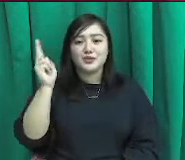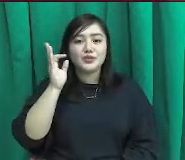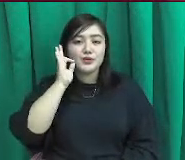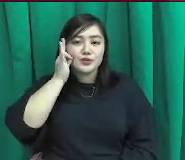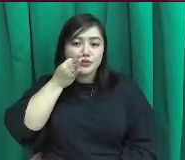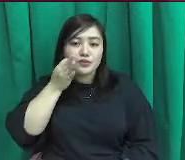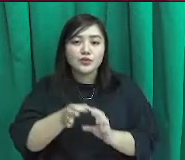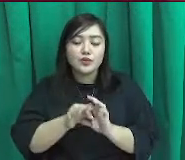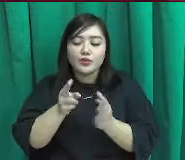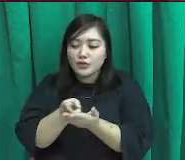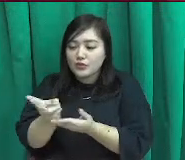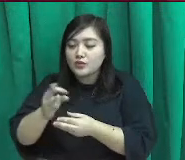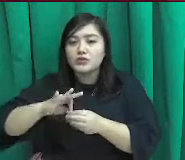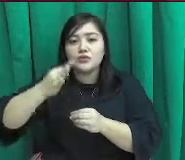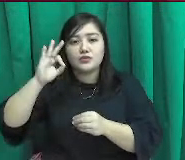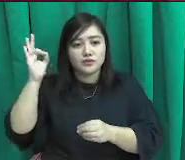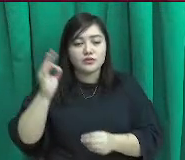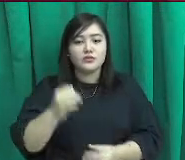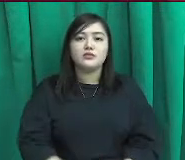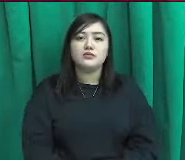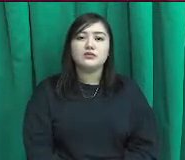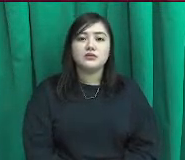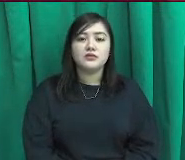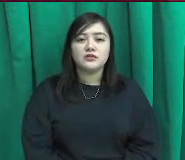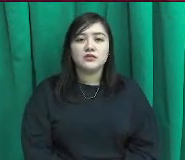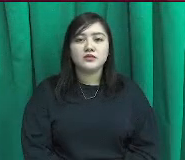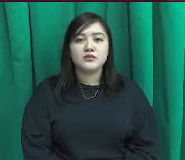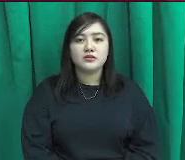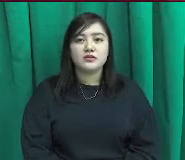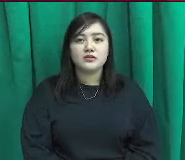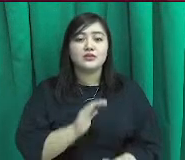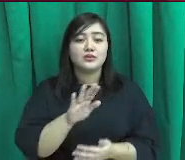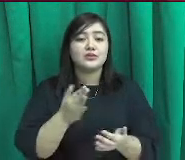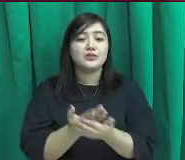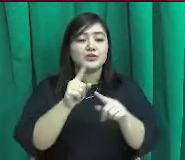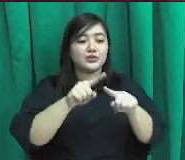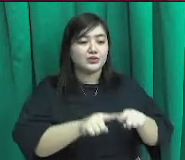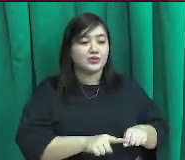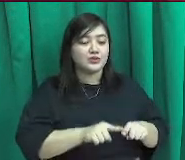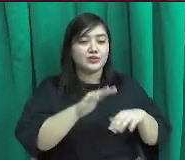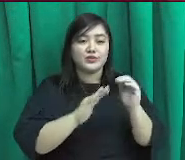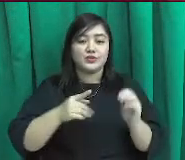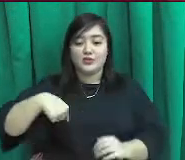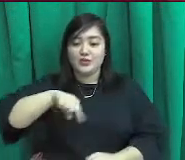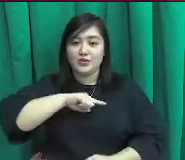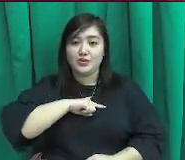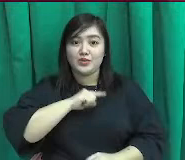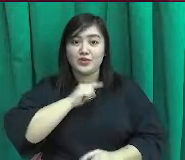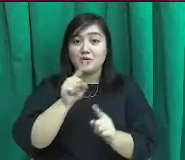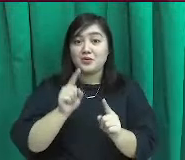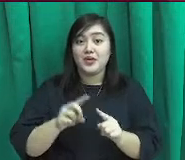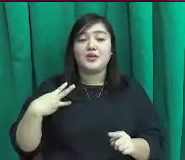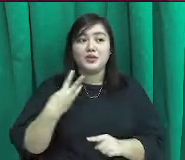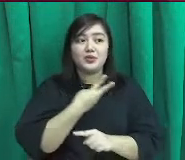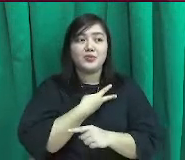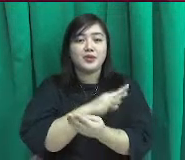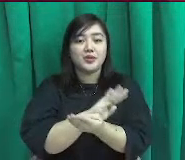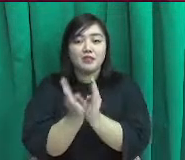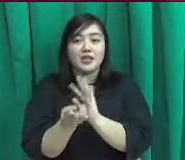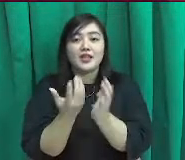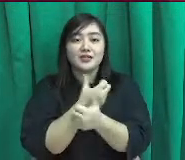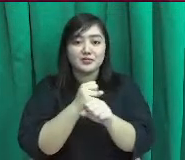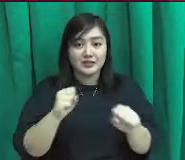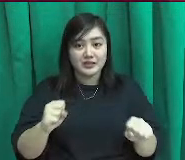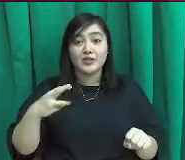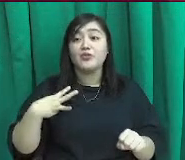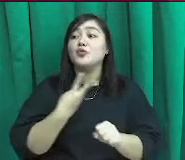Eh, sabi nga, dalas-dalas. Actually, nasa atin na to. Yeah. Nung tayo'y naligtas, ay tinanggap natin ang banal na Espiritu, kaya amen, nasa atin na ito.